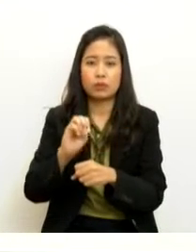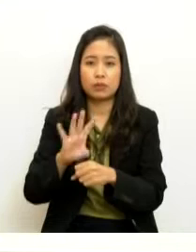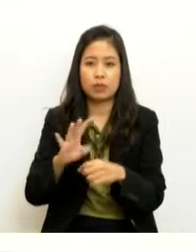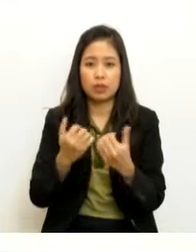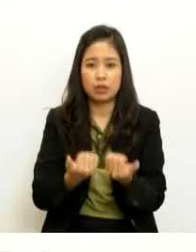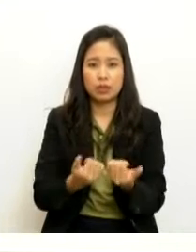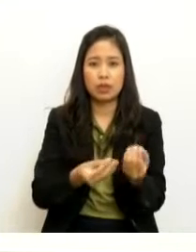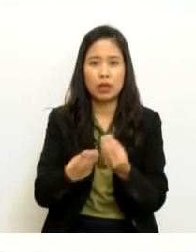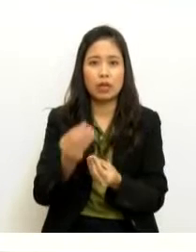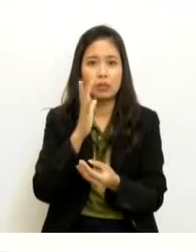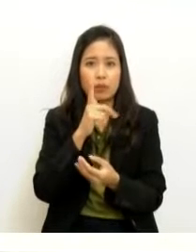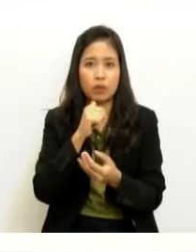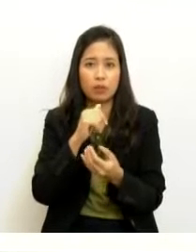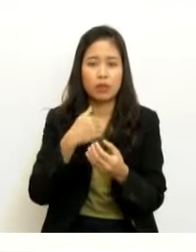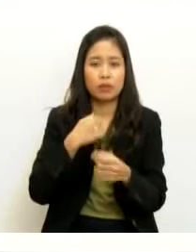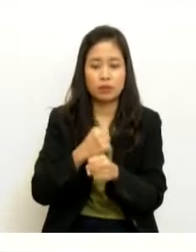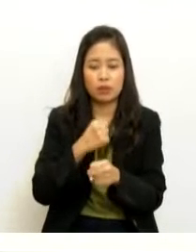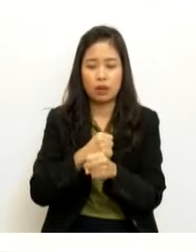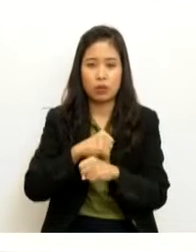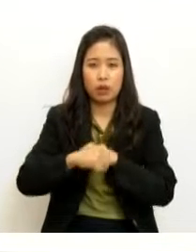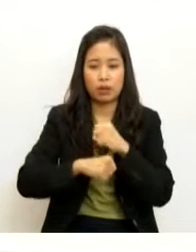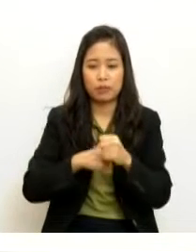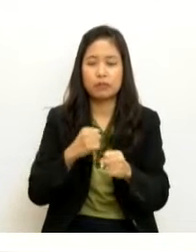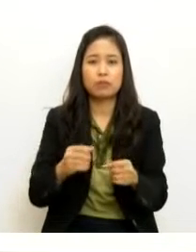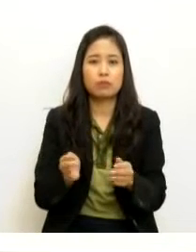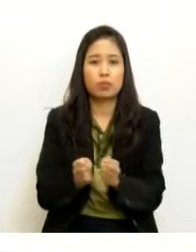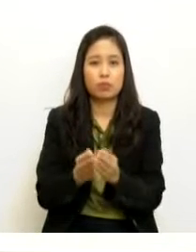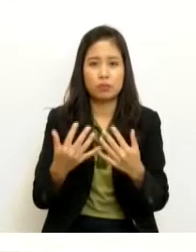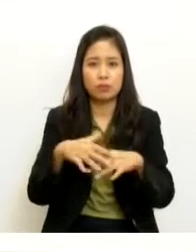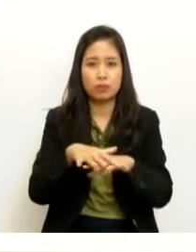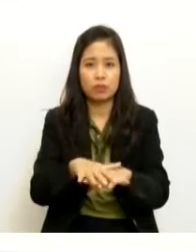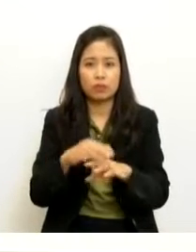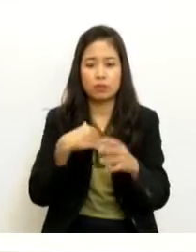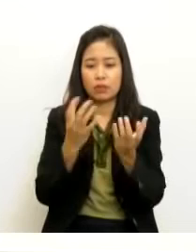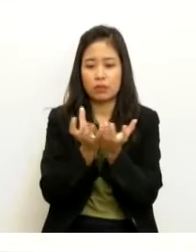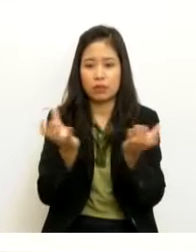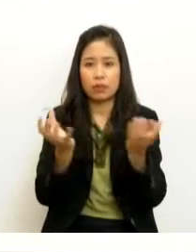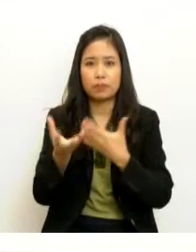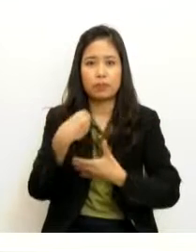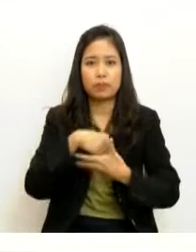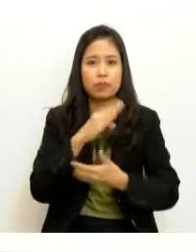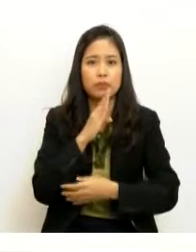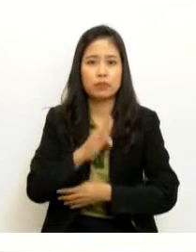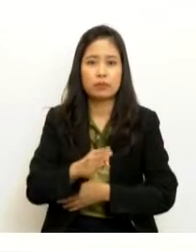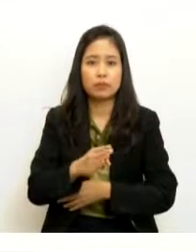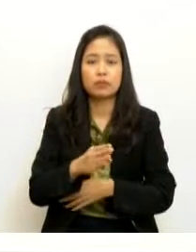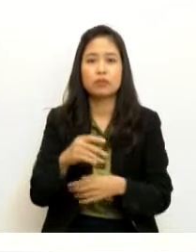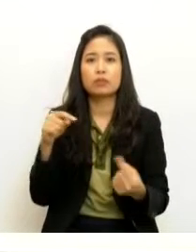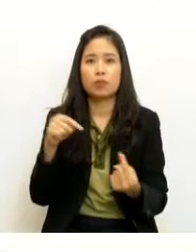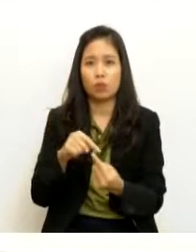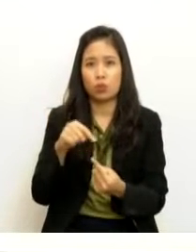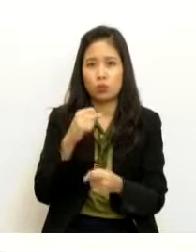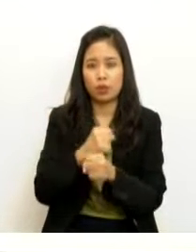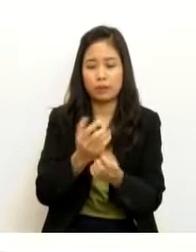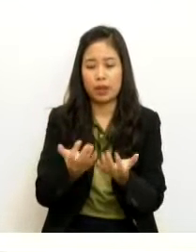รงเรียนได้ถือเป็นแนวปฏิบัติร่วมกันเพราะจะให้เกิดธรรมาภิบาลเกิดความเป็นธรรมโปร่งใสและก็ตรวจสอบได้ในการรับ